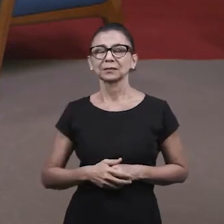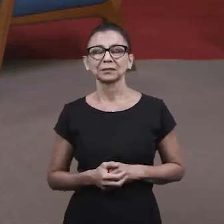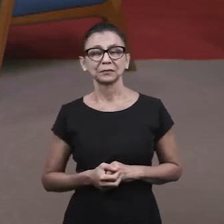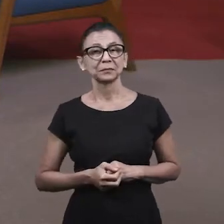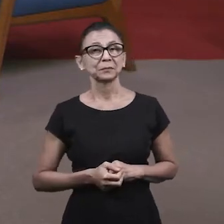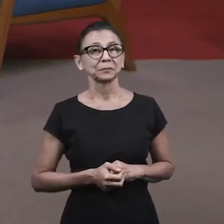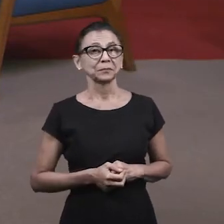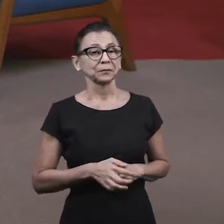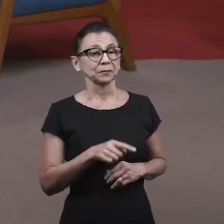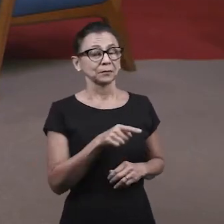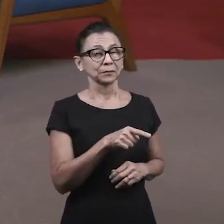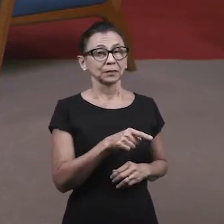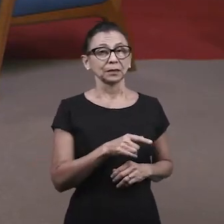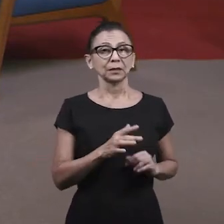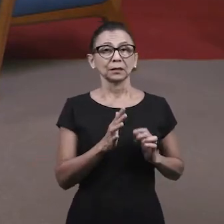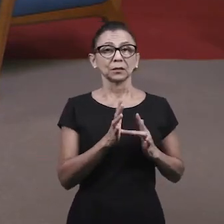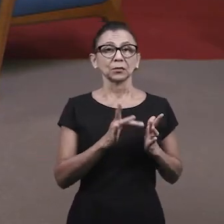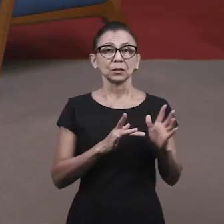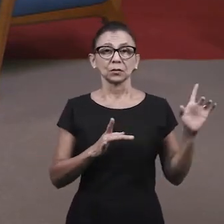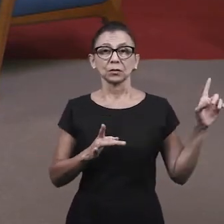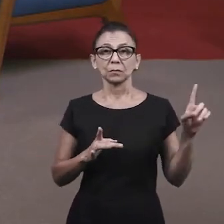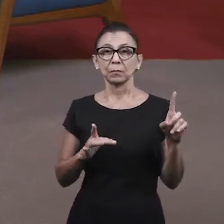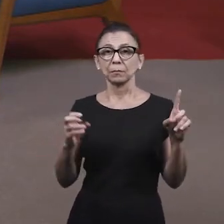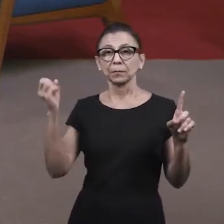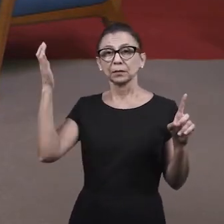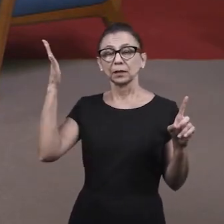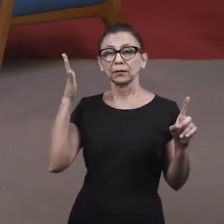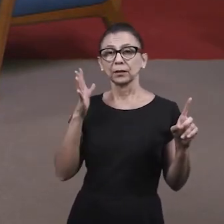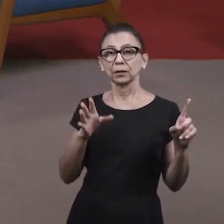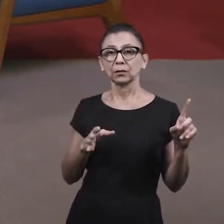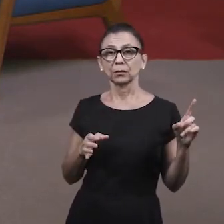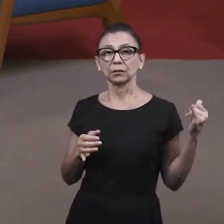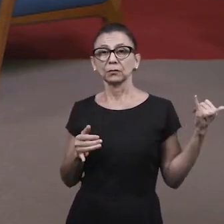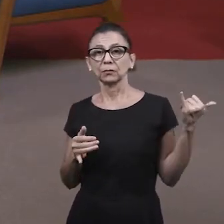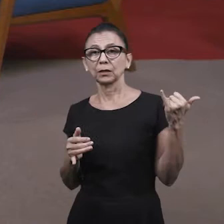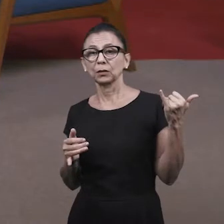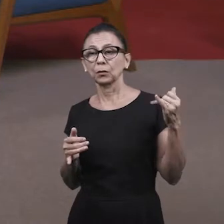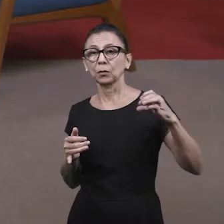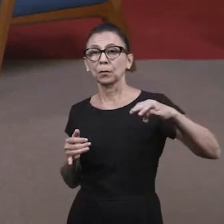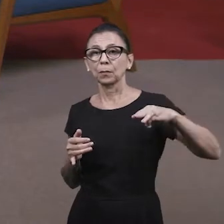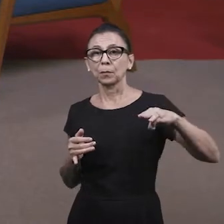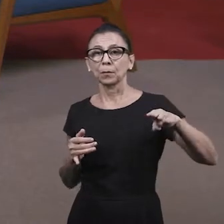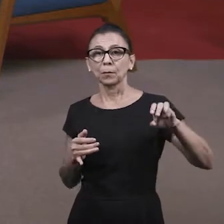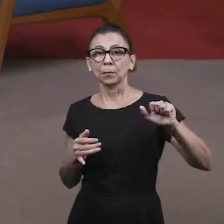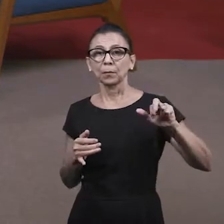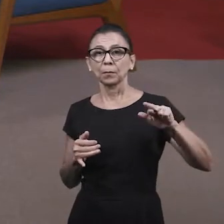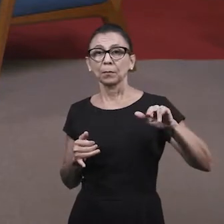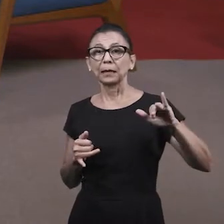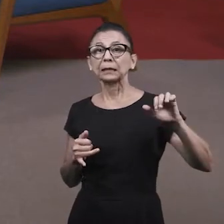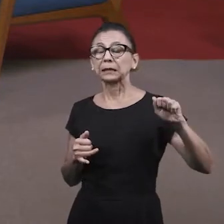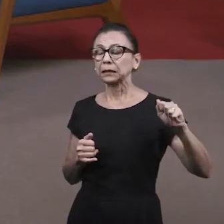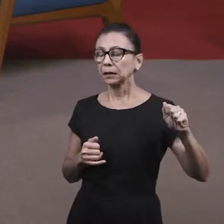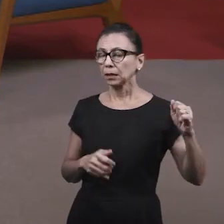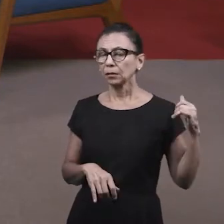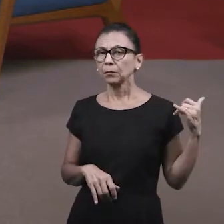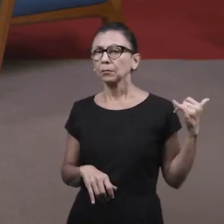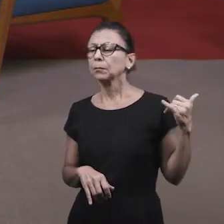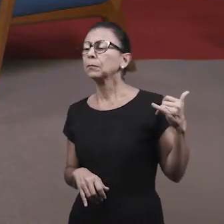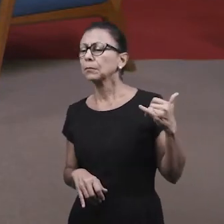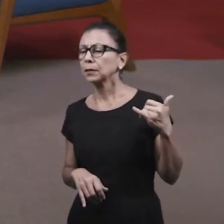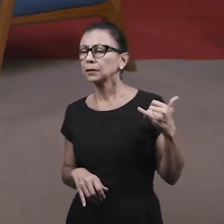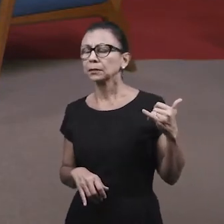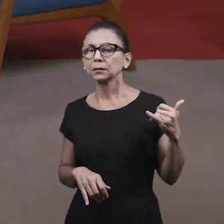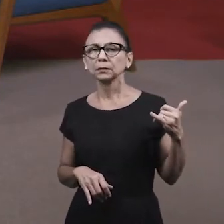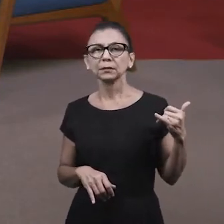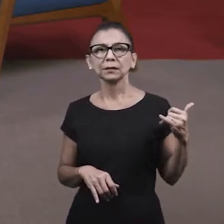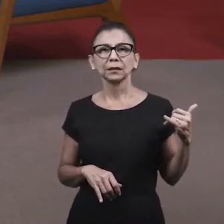pas? Là, le Seigneur, quand il a dit « Maria », là, à travers la